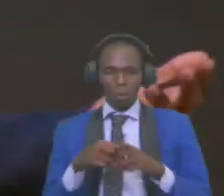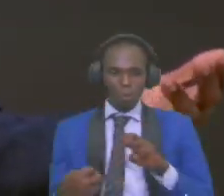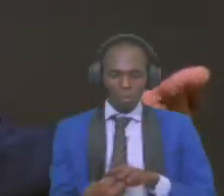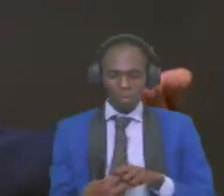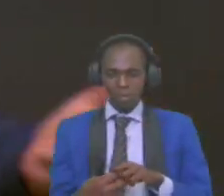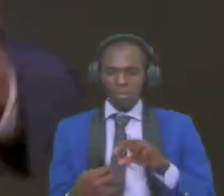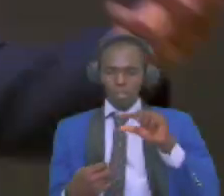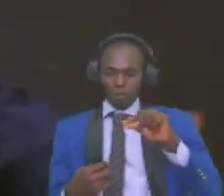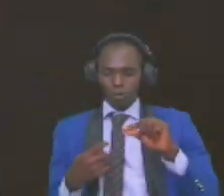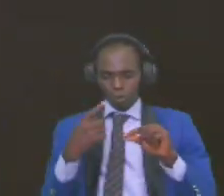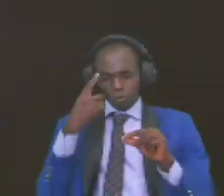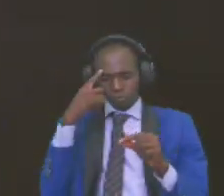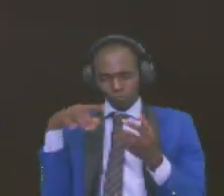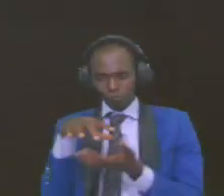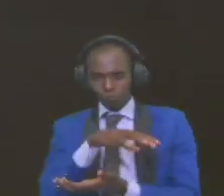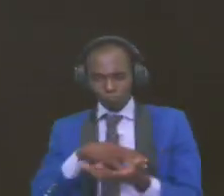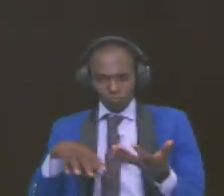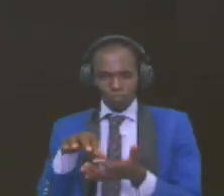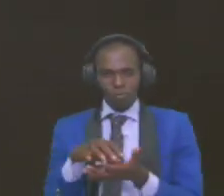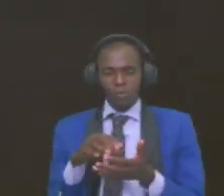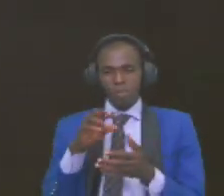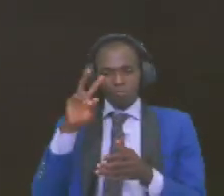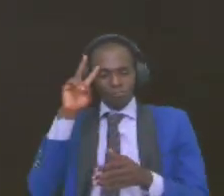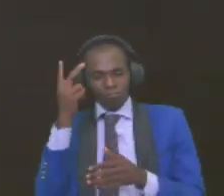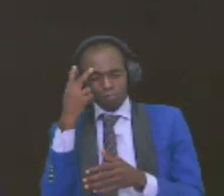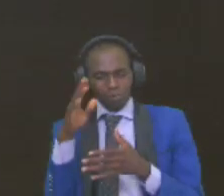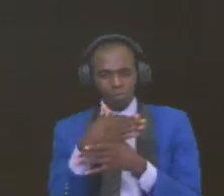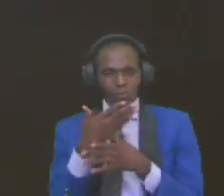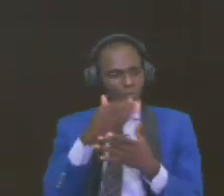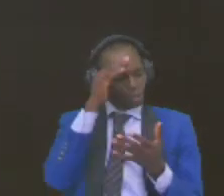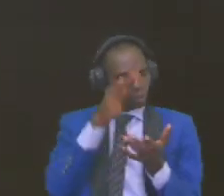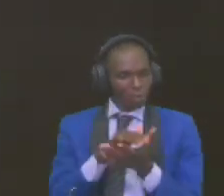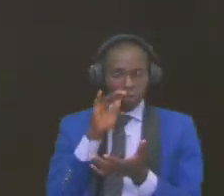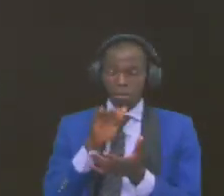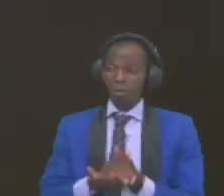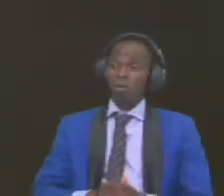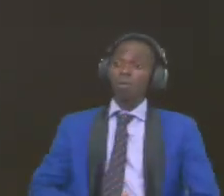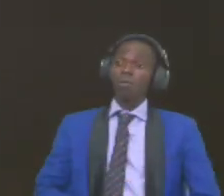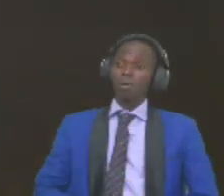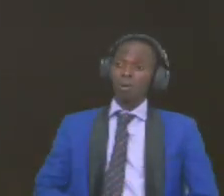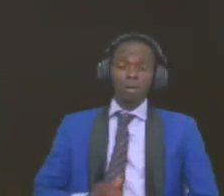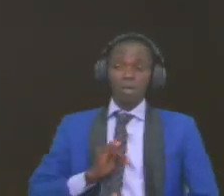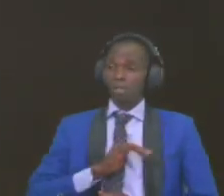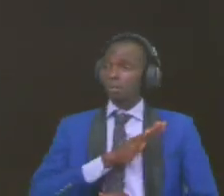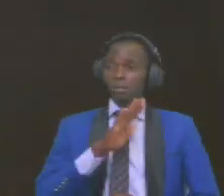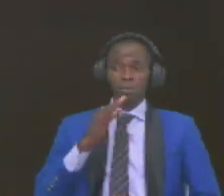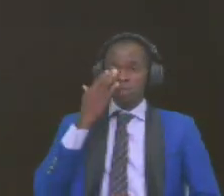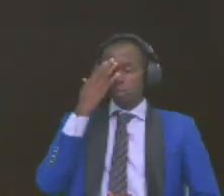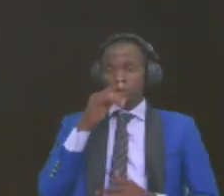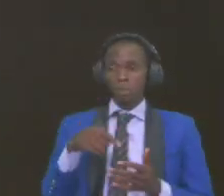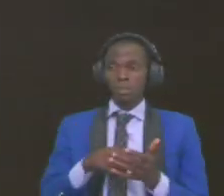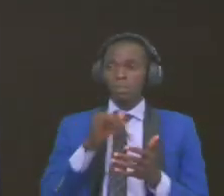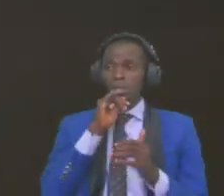mariage un petit malentendu entre le mari et la femme tu ne sais pas c'est ainsi que le marais le